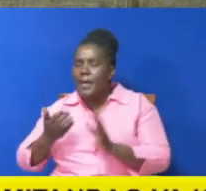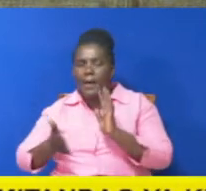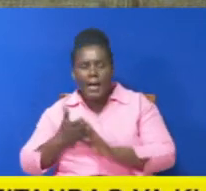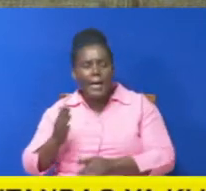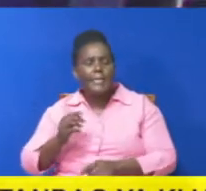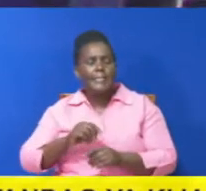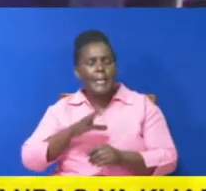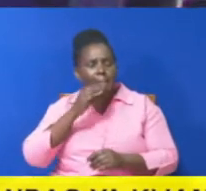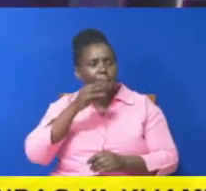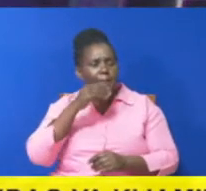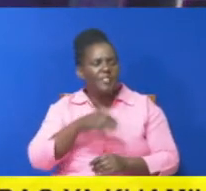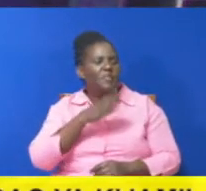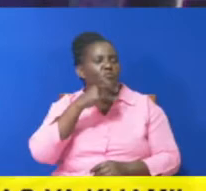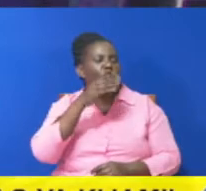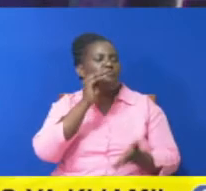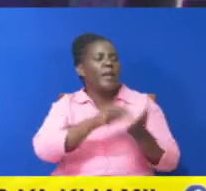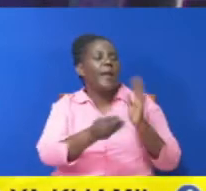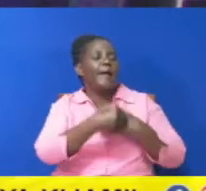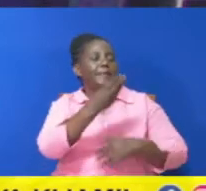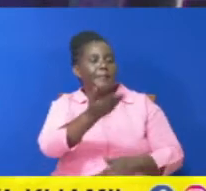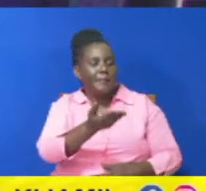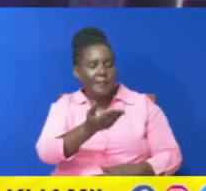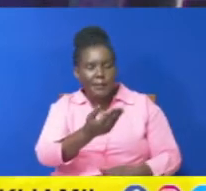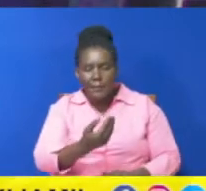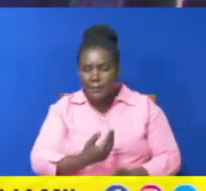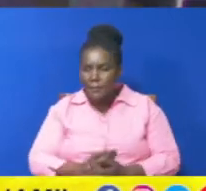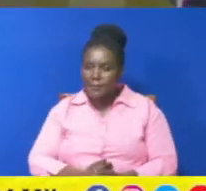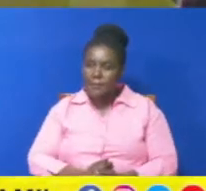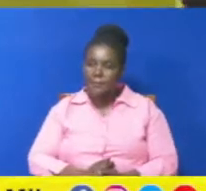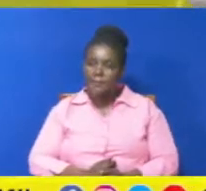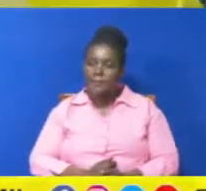tupate mapumziko kwanza alafu tutarudi.